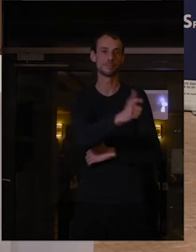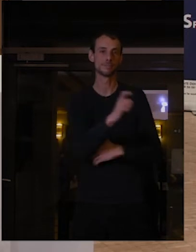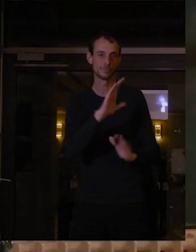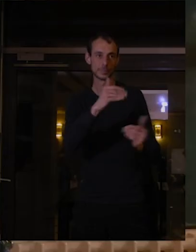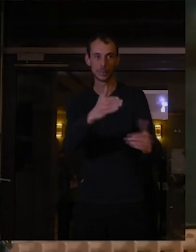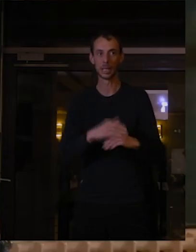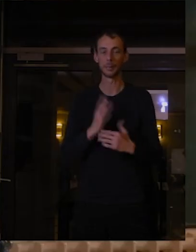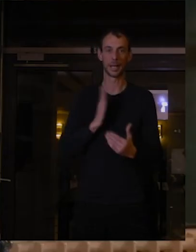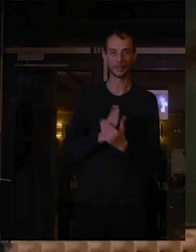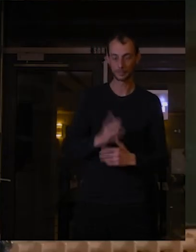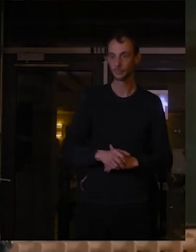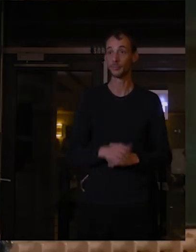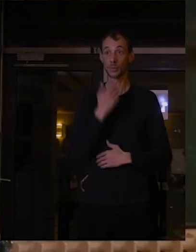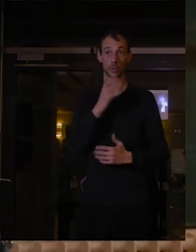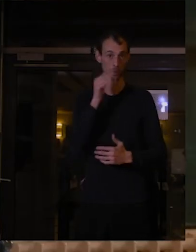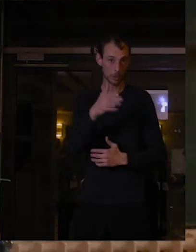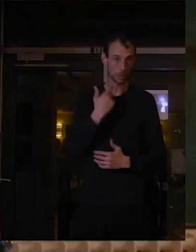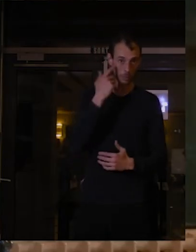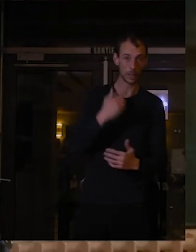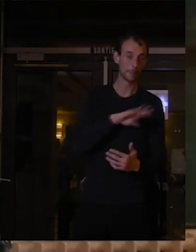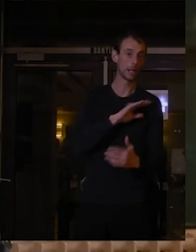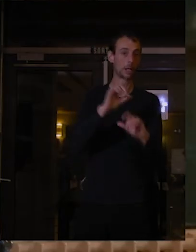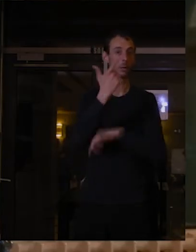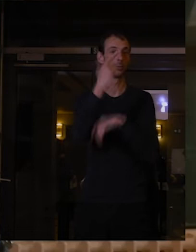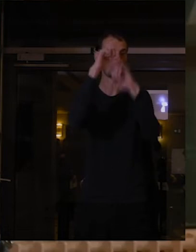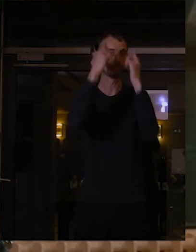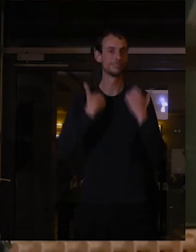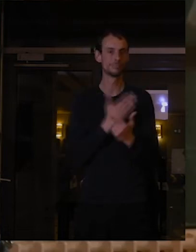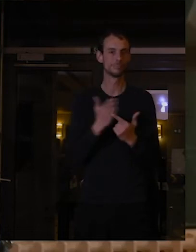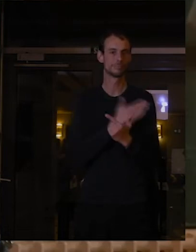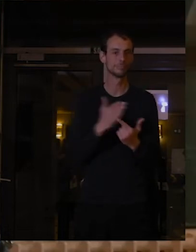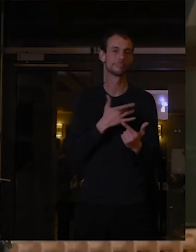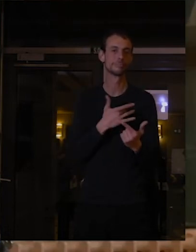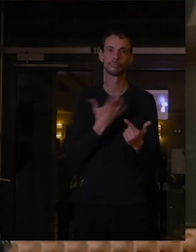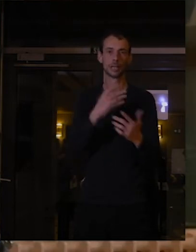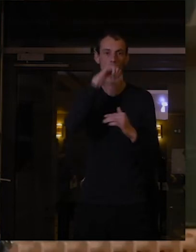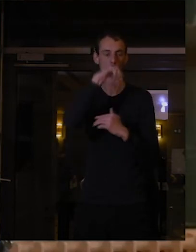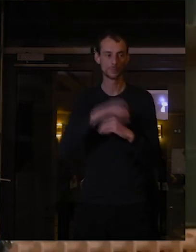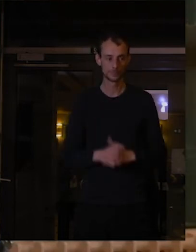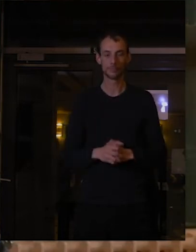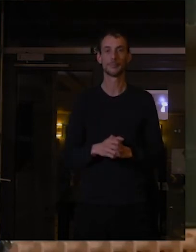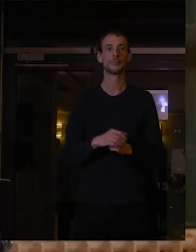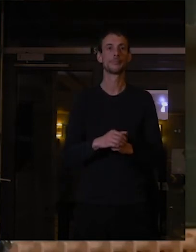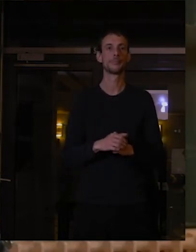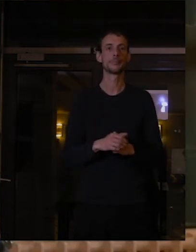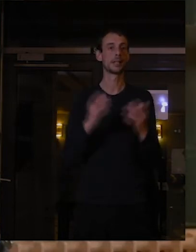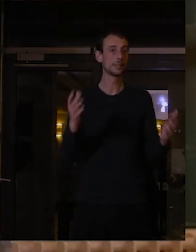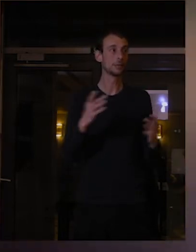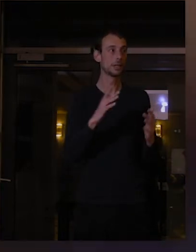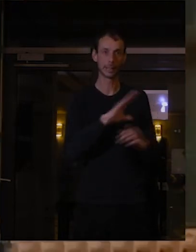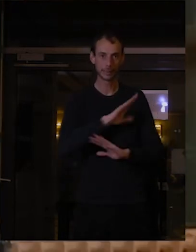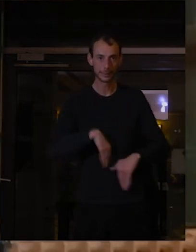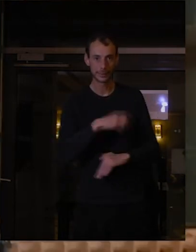que ce sujet m'intéresse et me passionne. Et je vais tout de suite rebondir sur cette dernière question